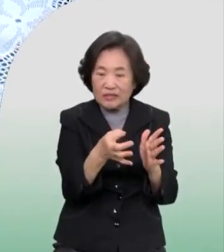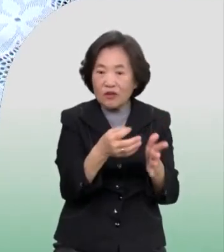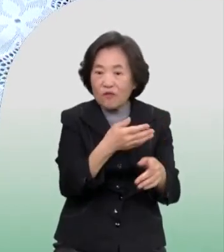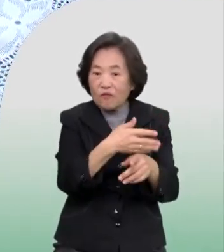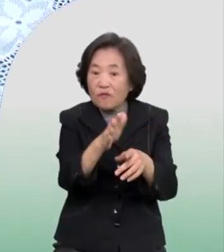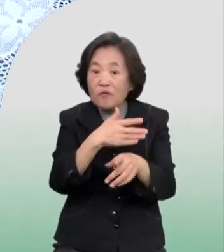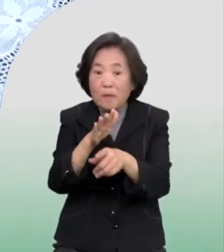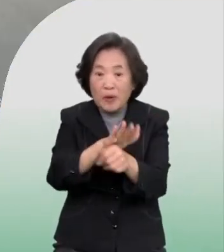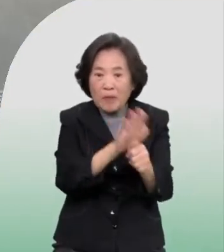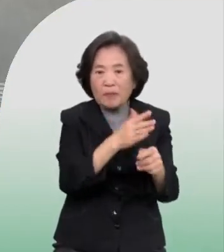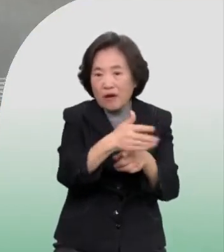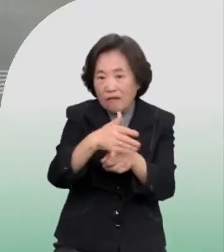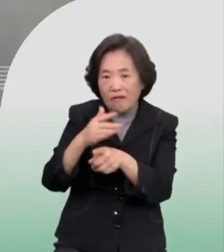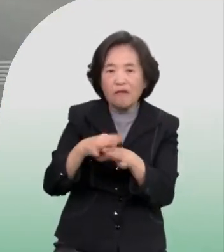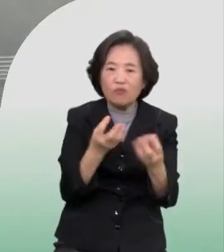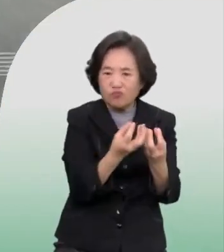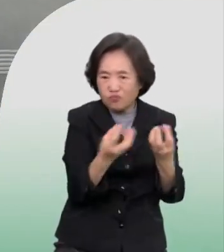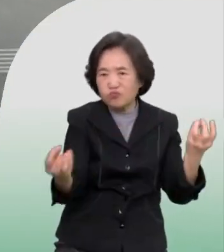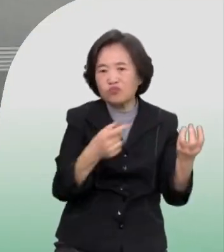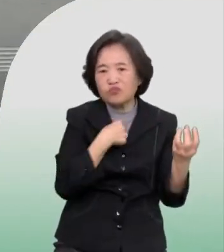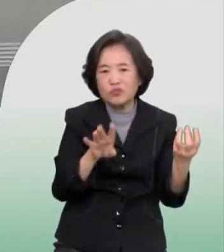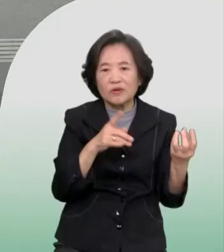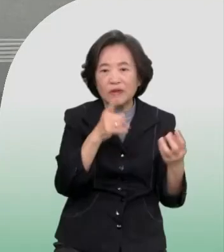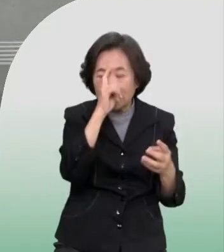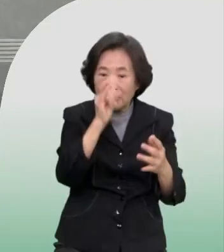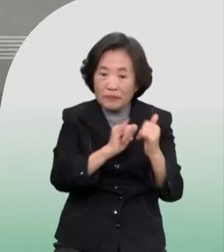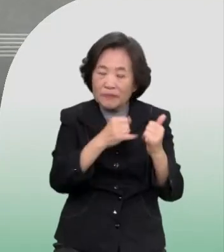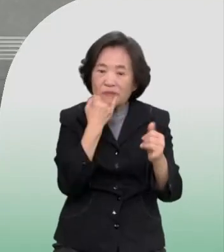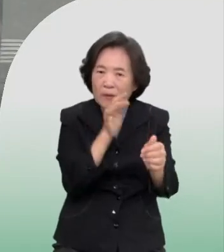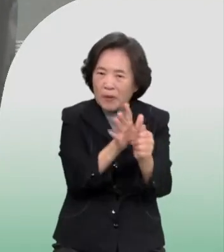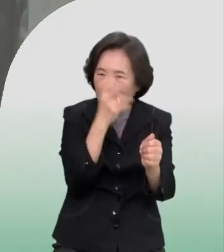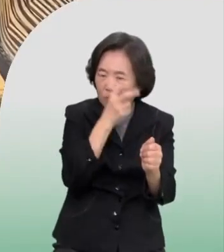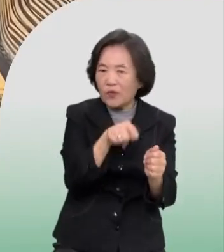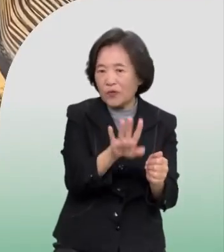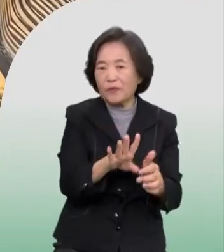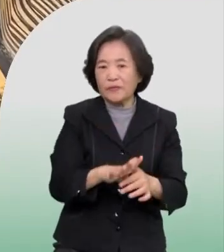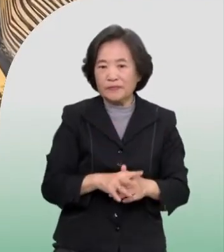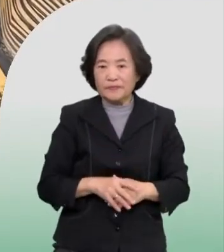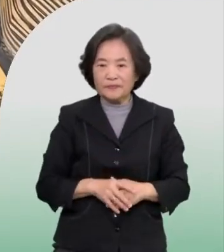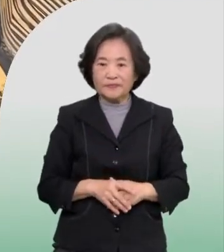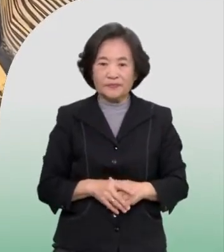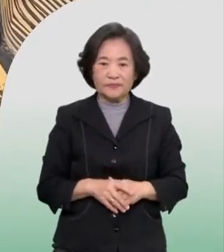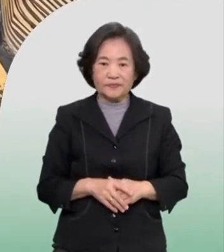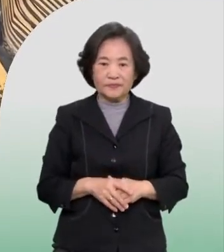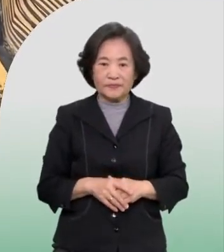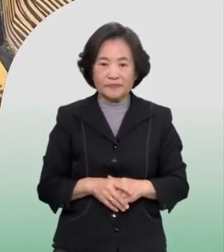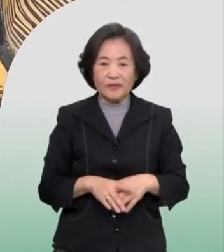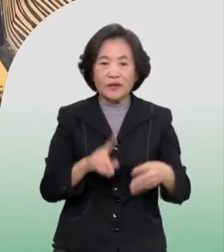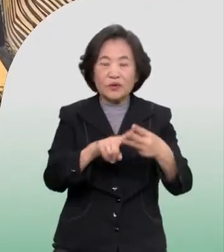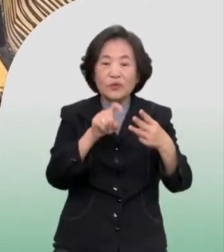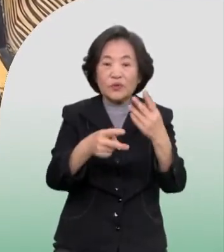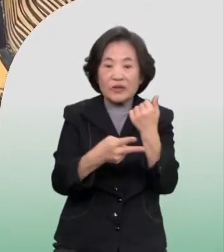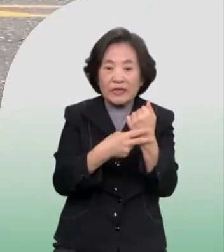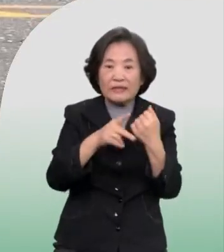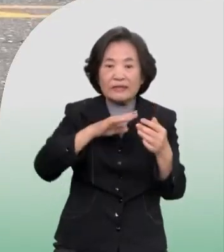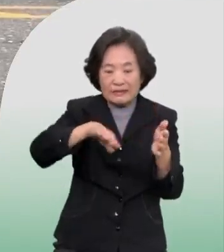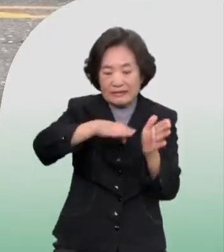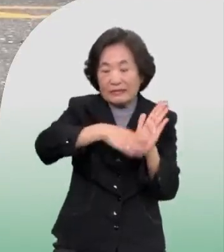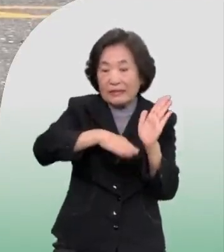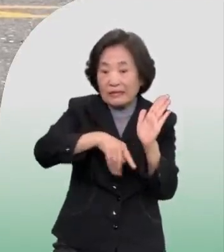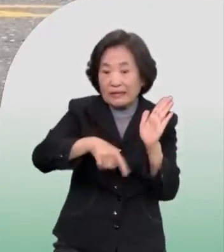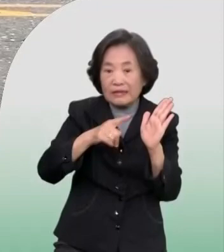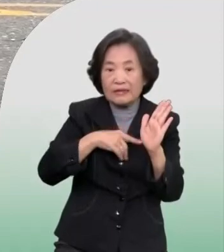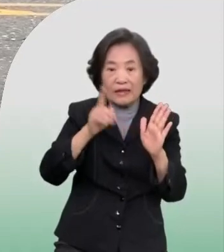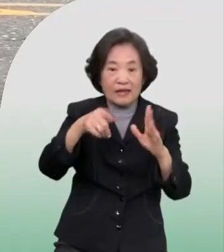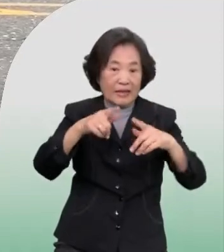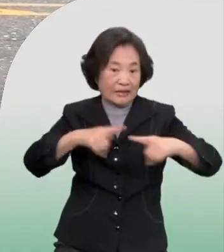源应该均分分配，本乡亲都感受得到本政府照顾。 玉里系南区两片水